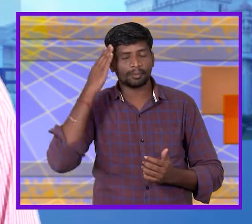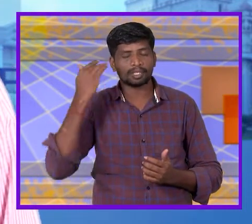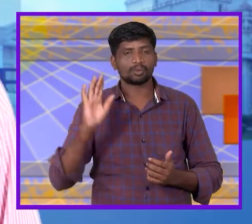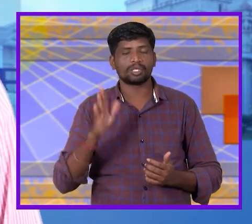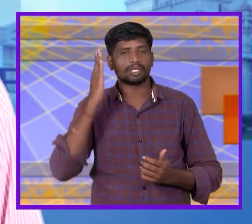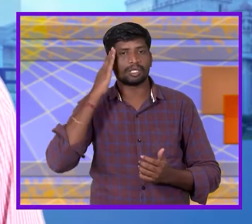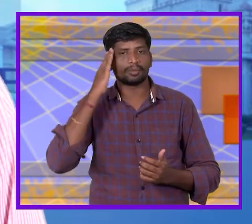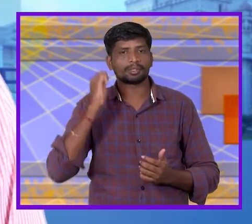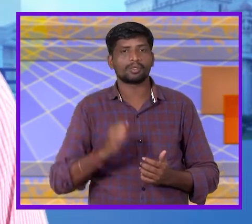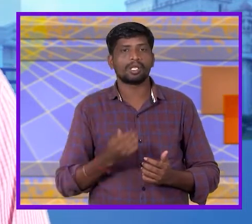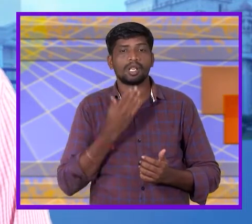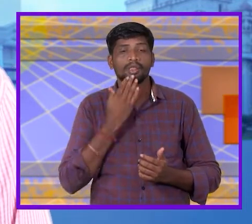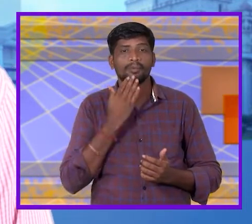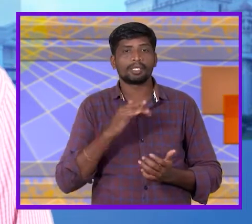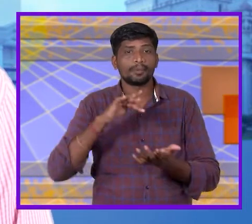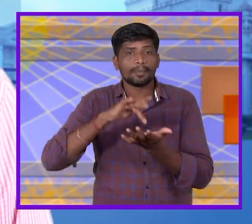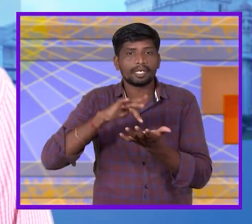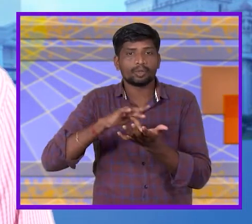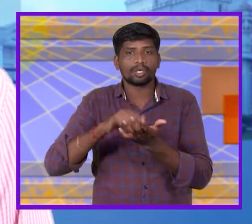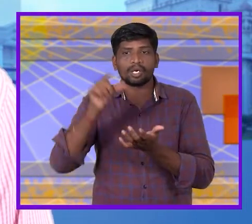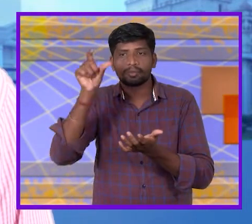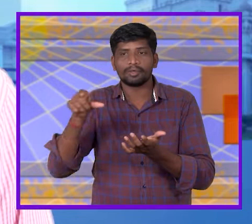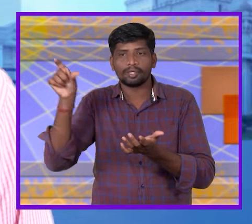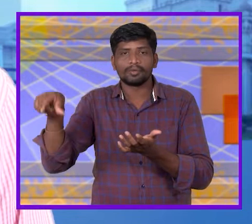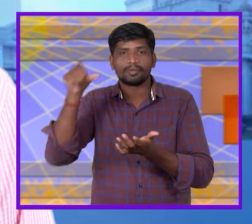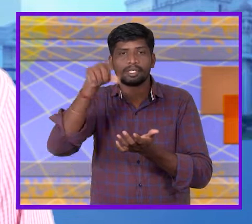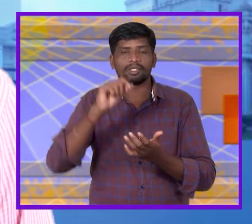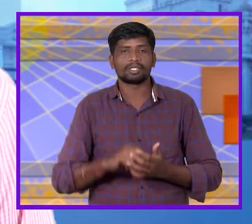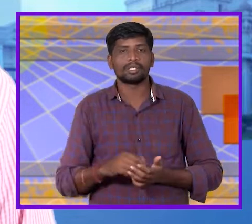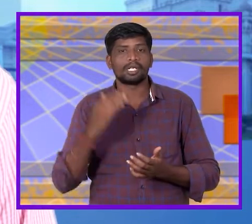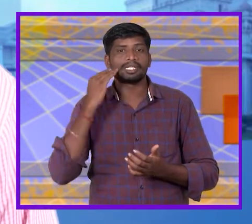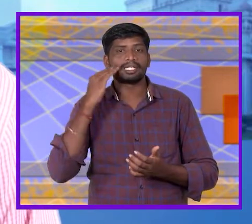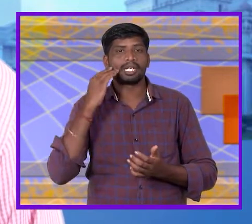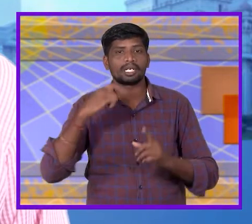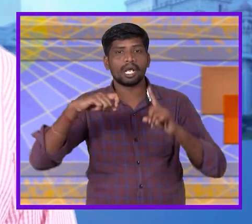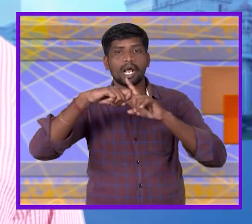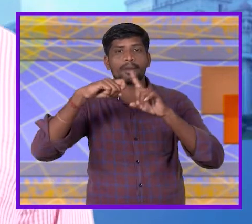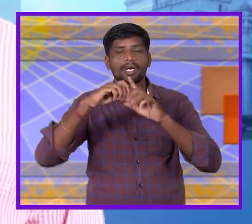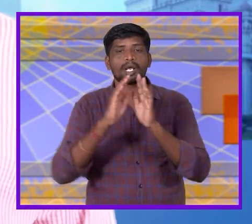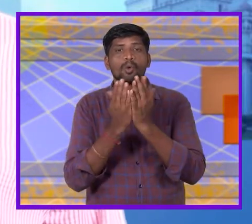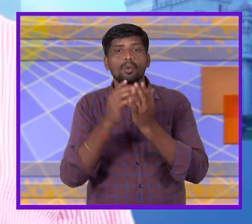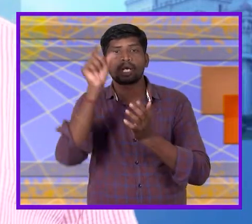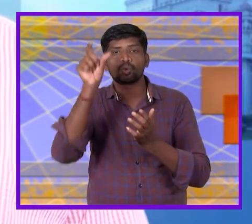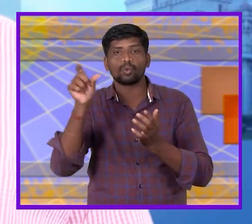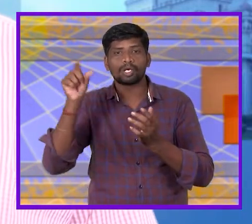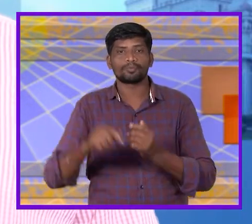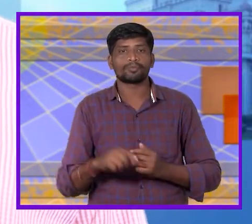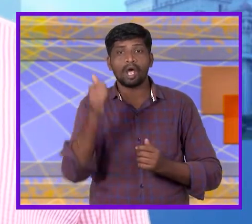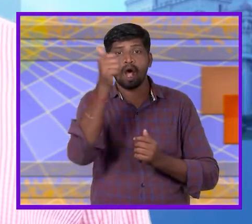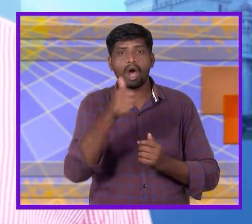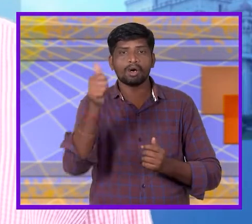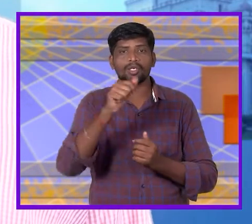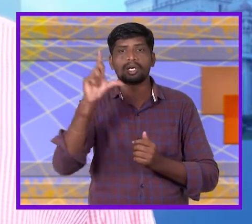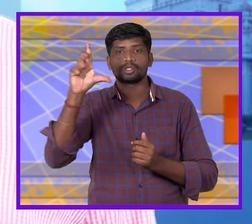மறந்துடக்கூடாது. நம்ம தமிழ்நாட்டினுடைய மைய நூலகமாக விளங்கக்கூடியது சென்னை கன்னிமாரா நூலகம். 600,000 மேற்பட்ட